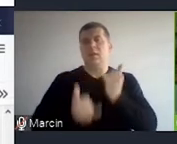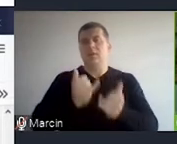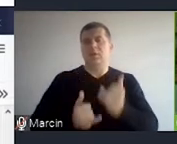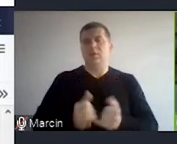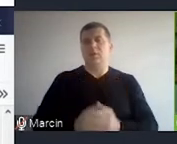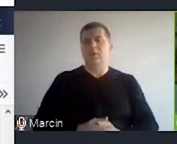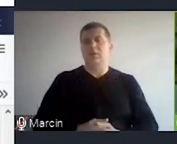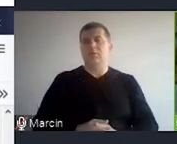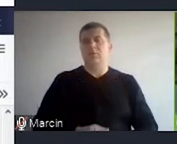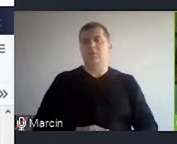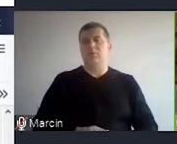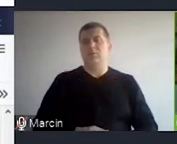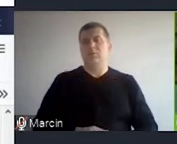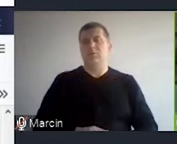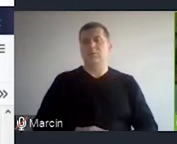nawet jeśli nie